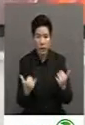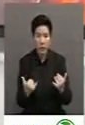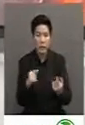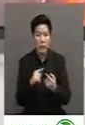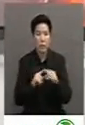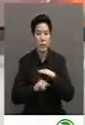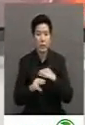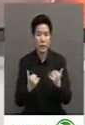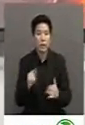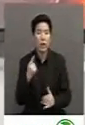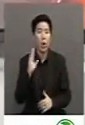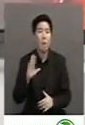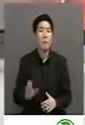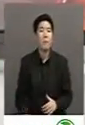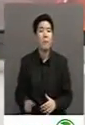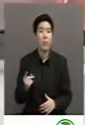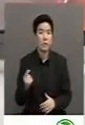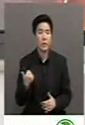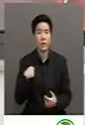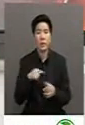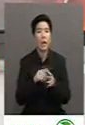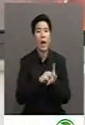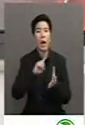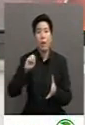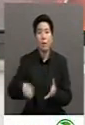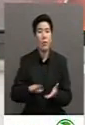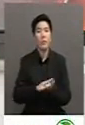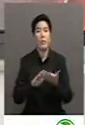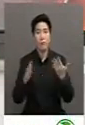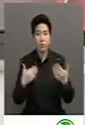เยอะนะครับกับโฆษณาชิ้นใหม่ของเป๊ปซี่ตอนนี้ก็มีการถอดออกจากใน YouTube ไปแล้วนะครับ